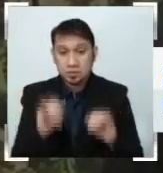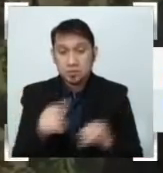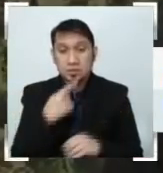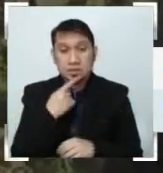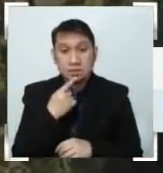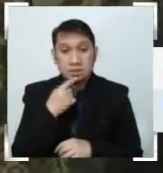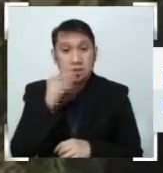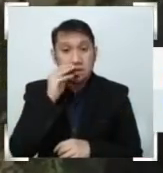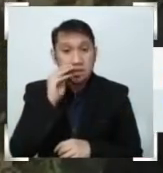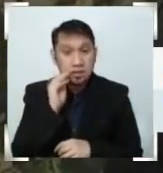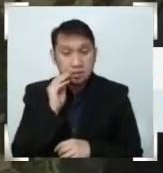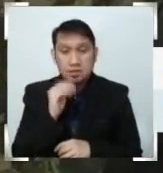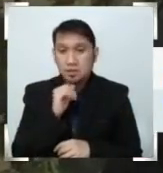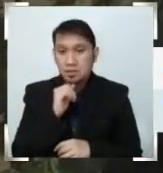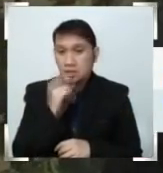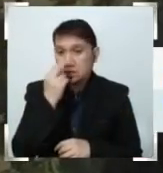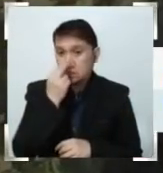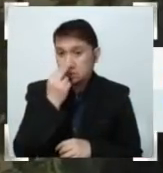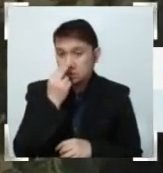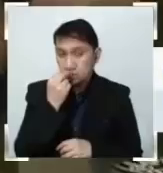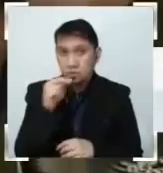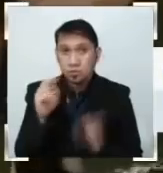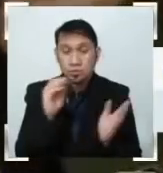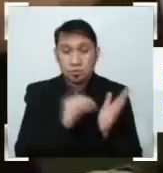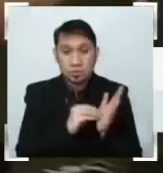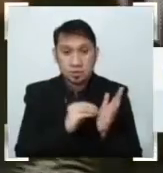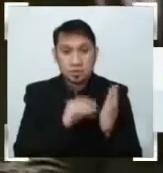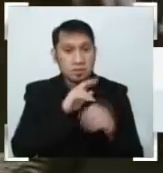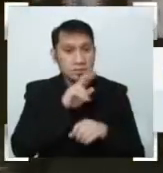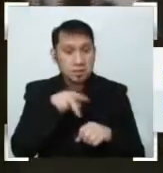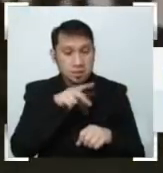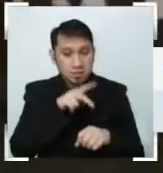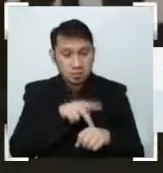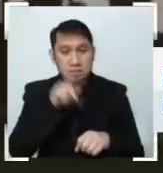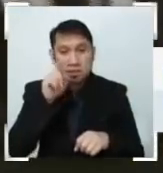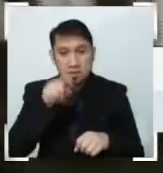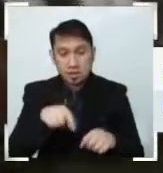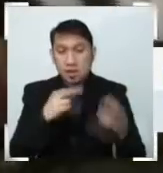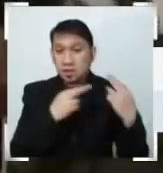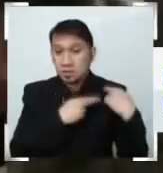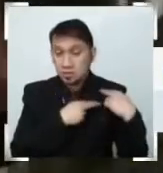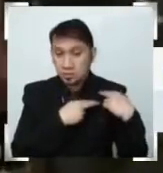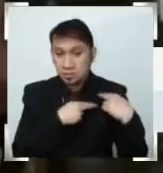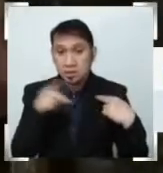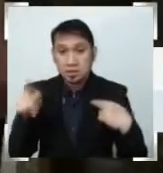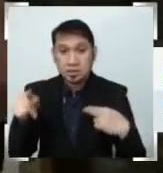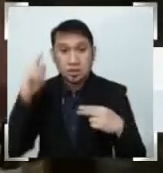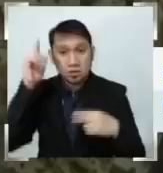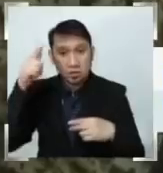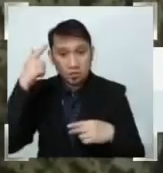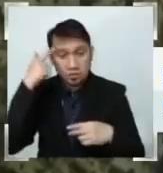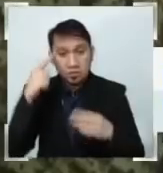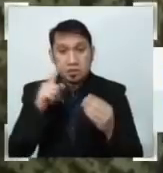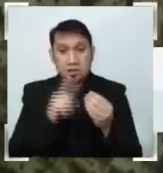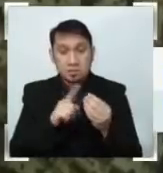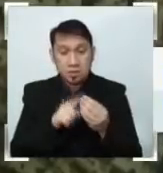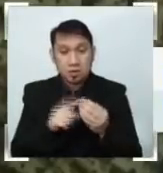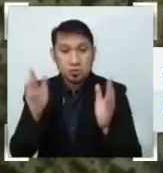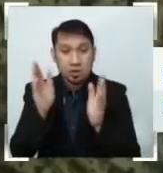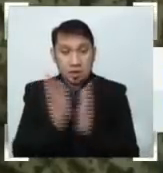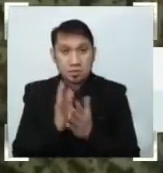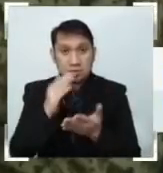na raw biro ang utang ng bansa, kaya dapat maging responsable ang mga ahensya sa paghingi ng budget. Huwag